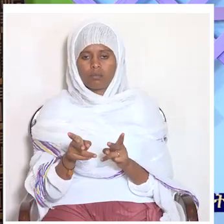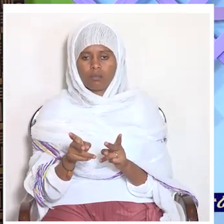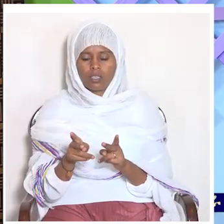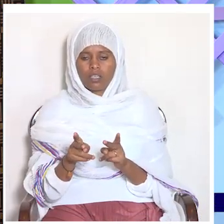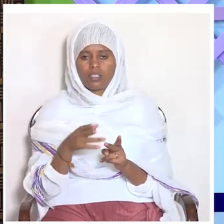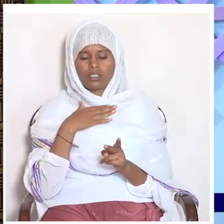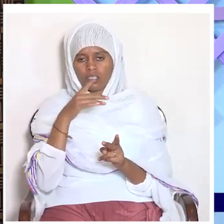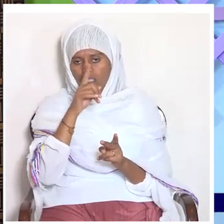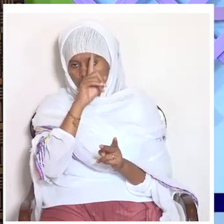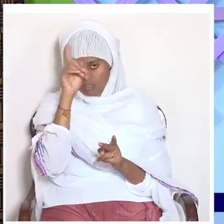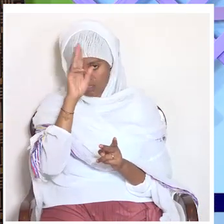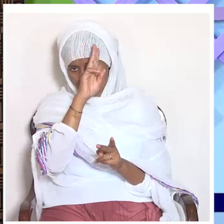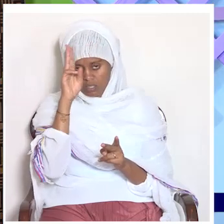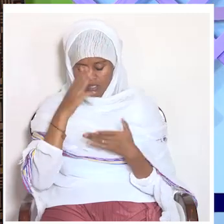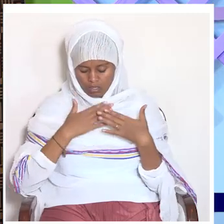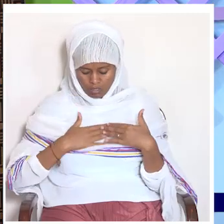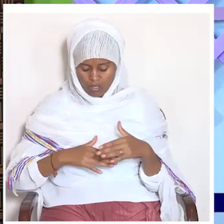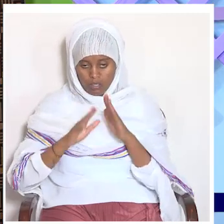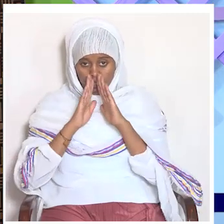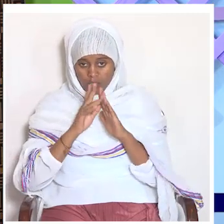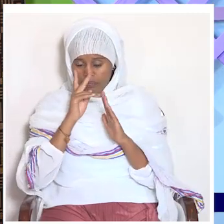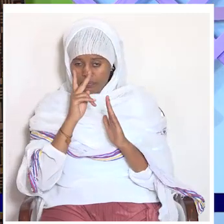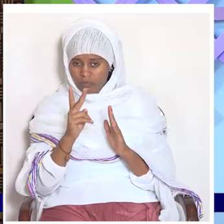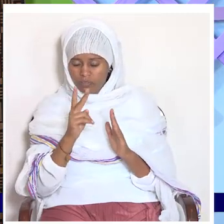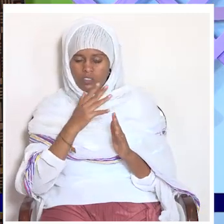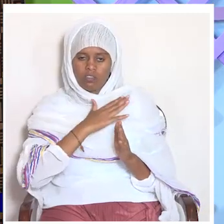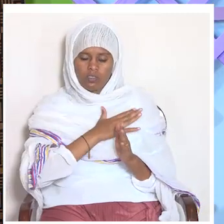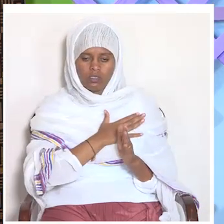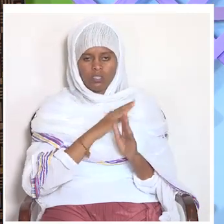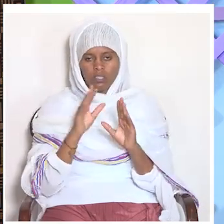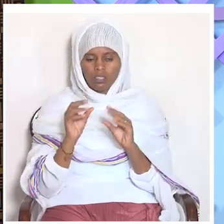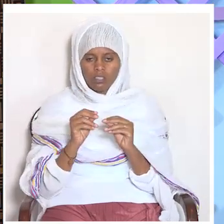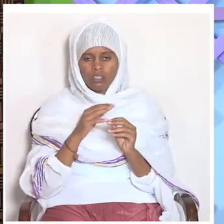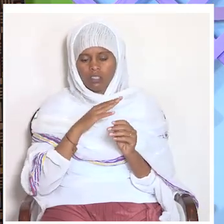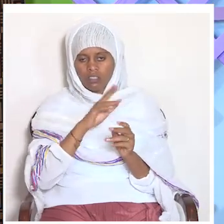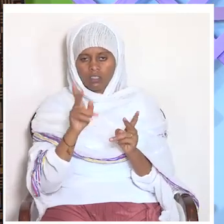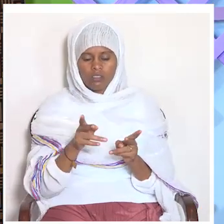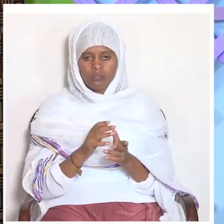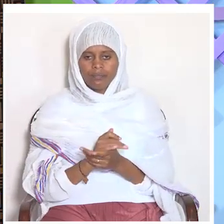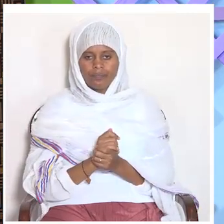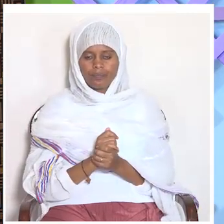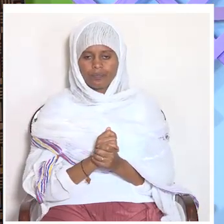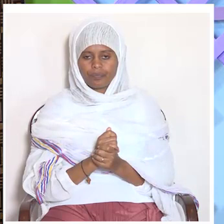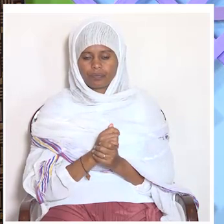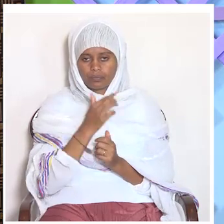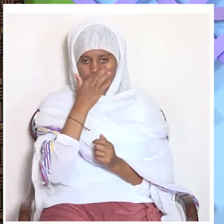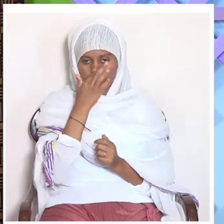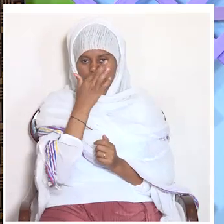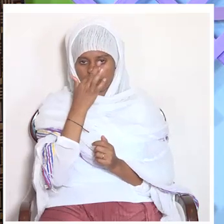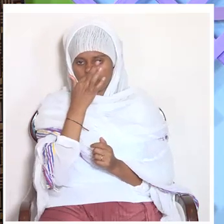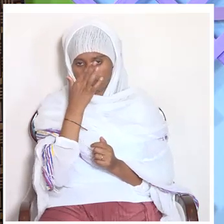ድማ ንህዋሳት ናይ ቅድስት ድንግል ንቅድስና ናይ ቅድስት ድንግል ይፈትወን እዩ። ለኣናቅፀ ጽዮን